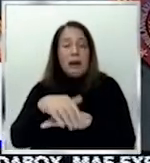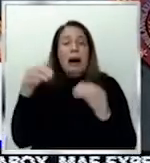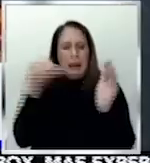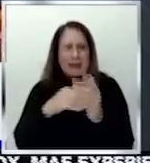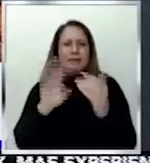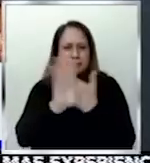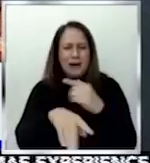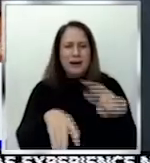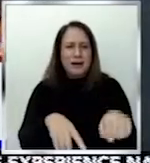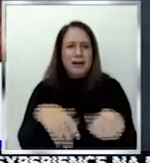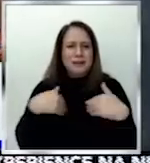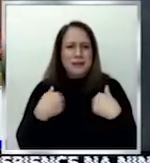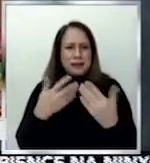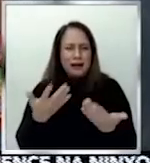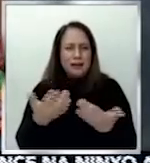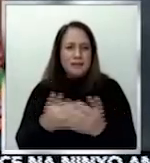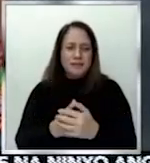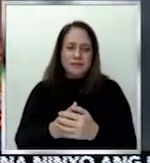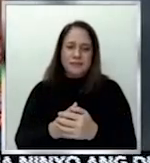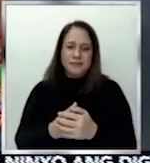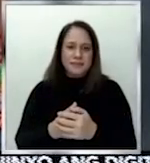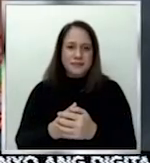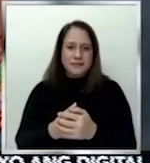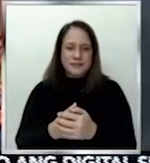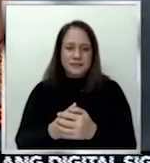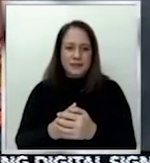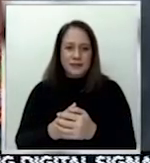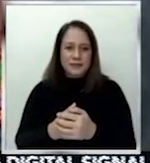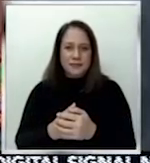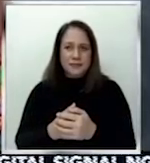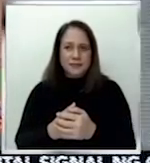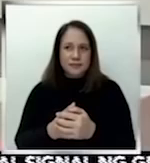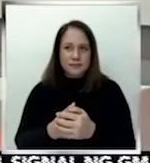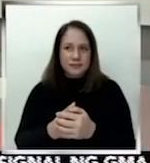bata. Jun Veneracion, Nakatutok, 24 Oras.